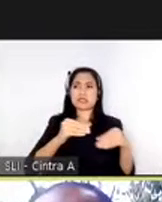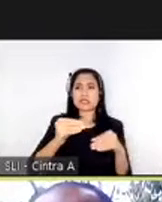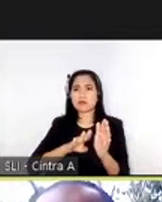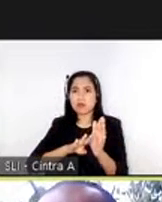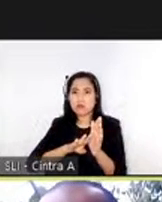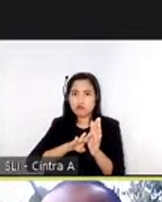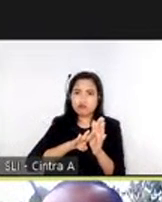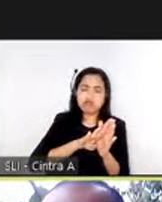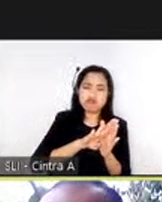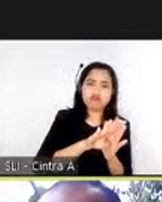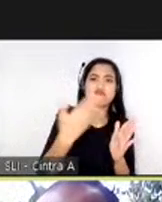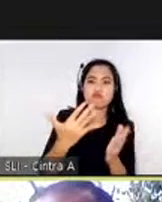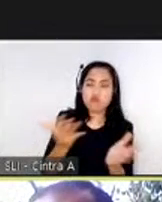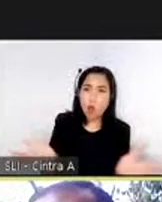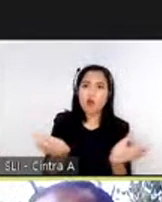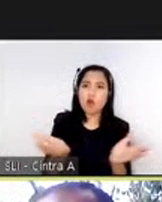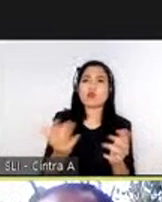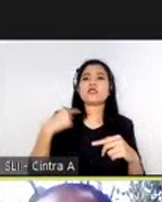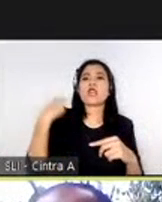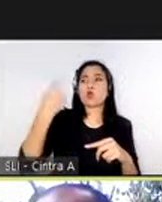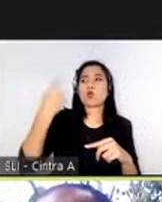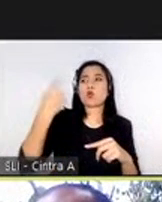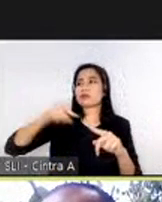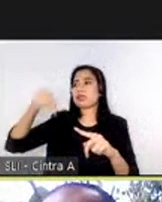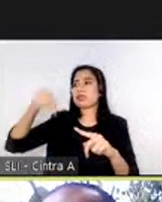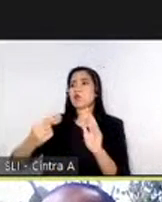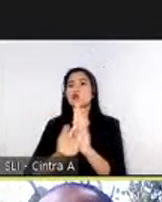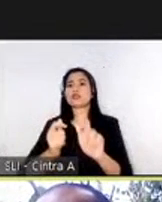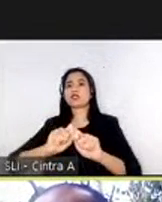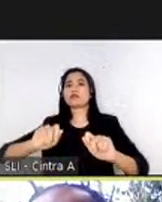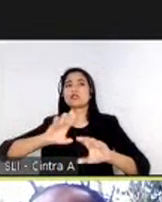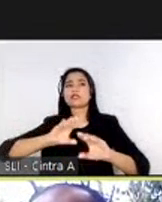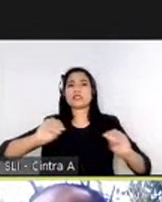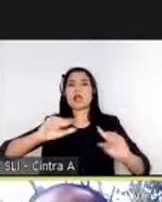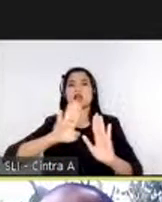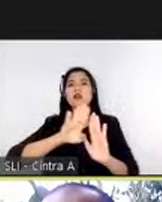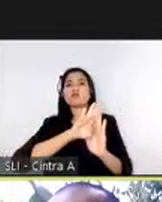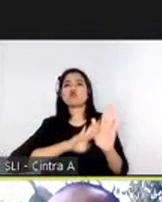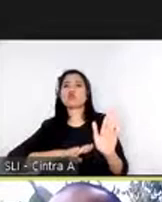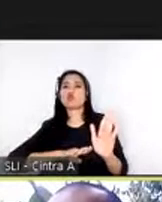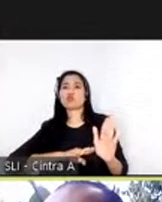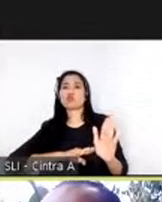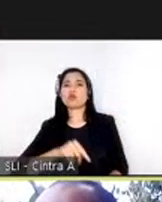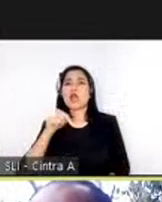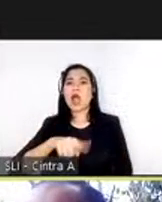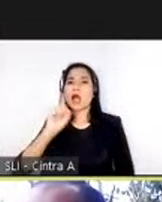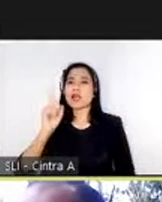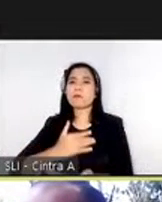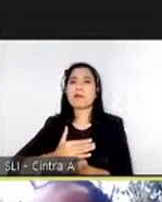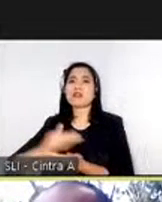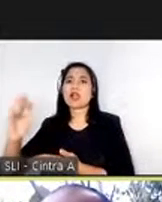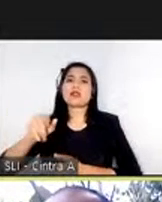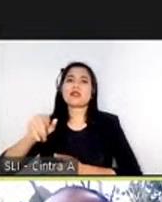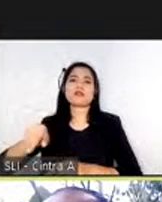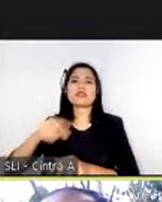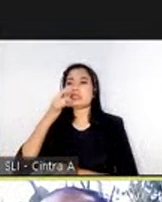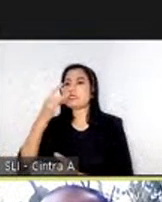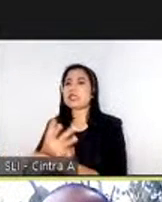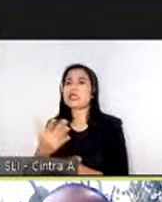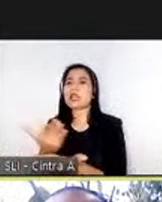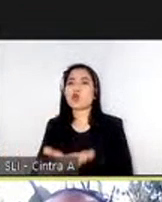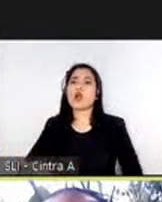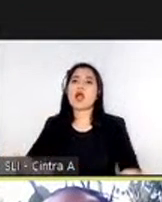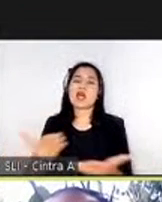rights ada dari ee nomor satu misalnya penghapusan ketentuan pembatalan izin lingkungan melalui pengadilan nah ini ada